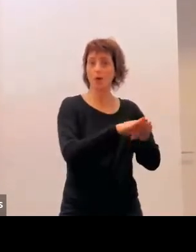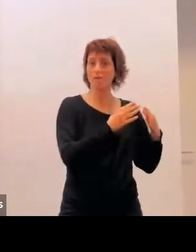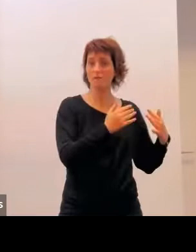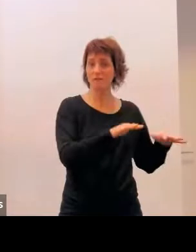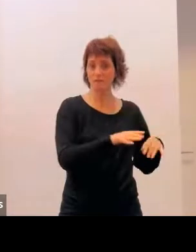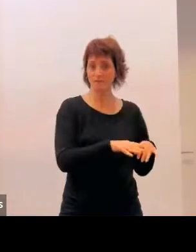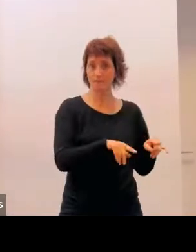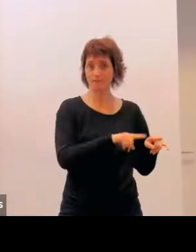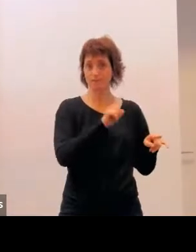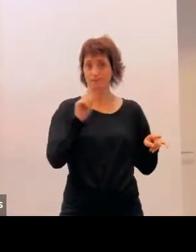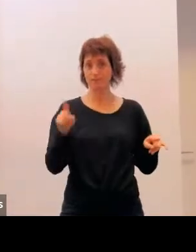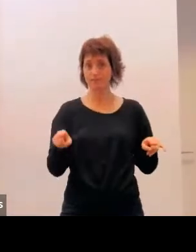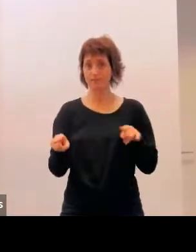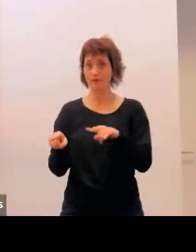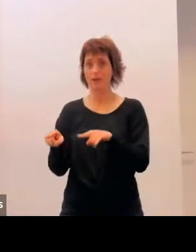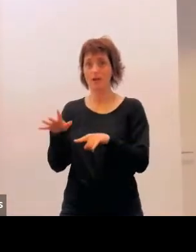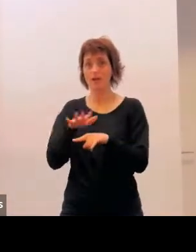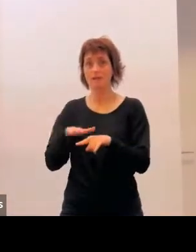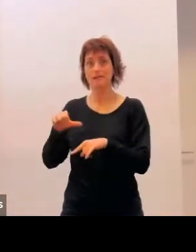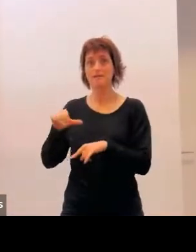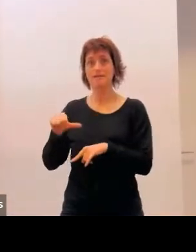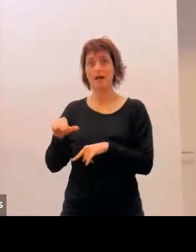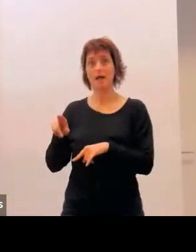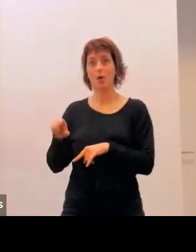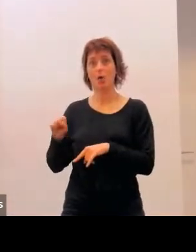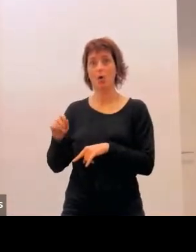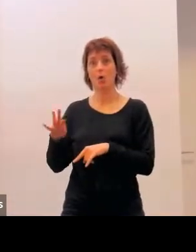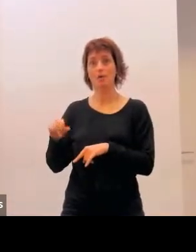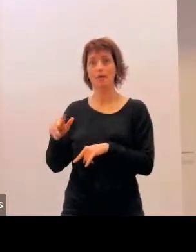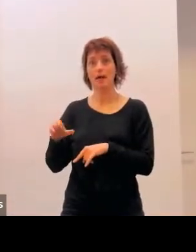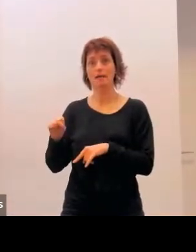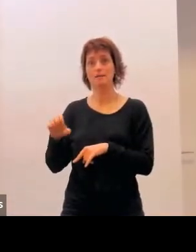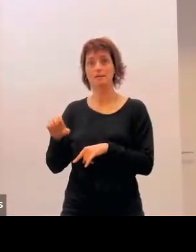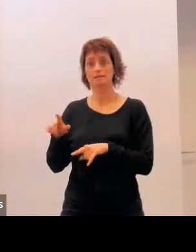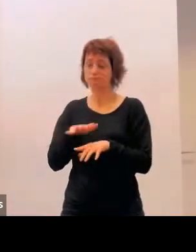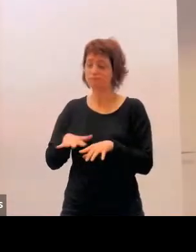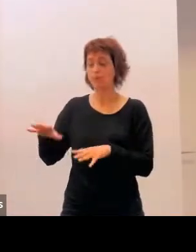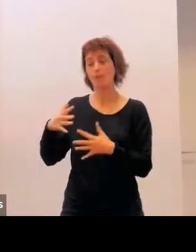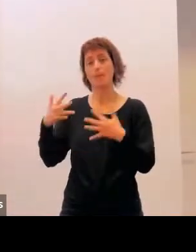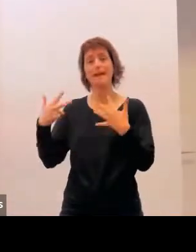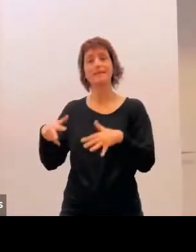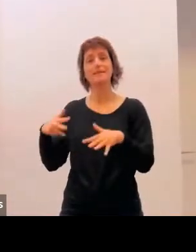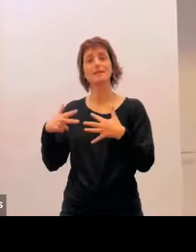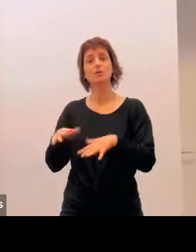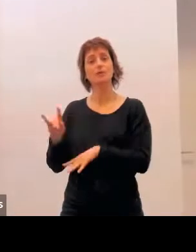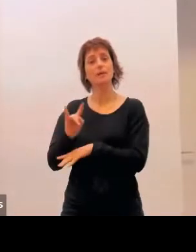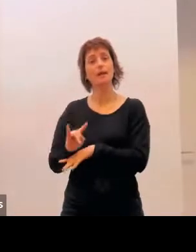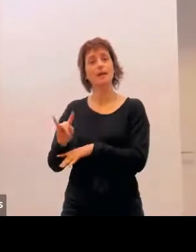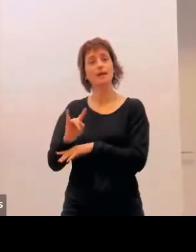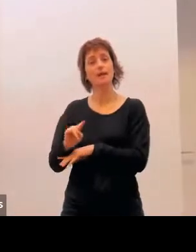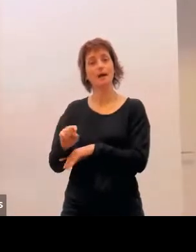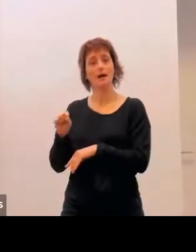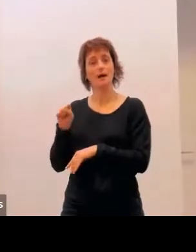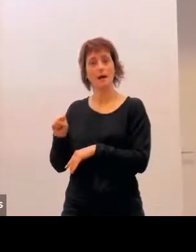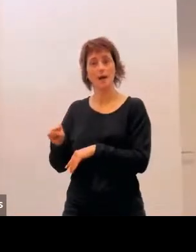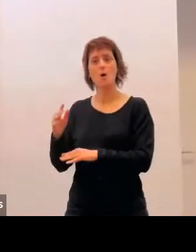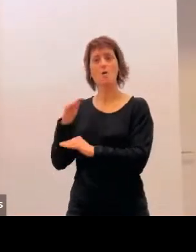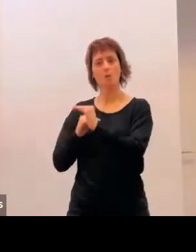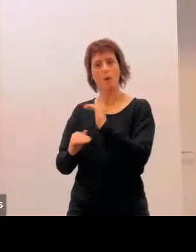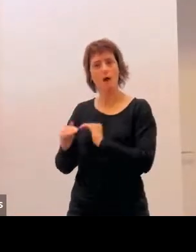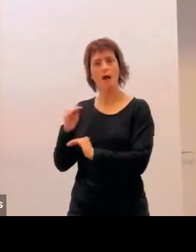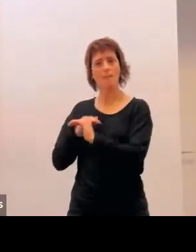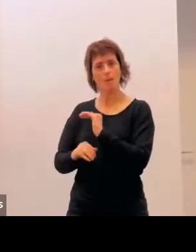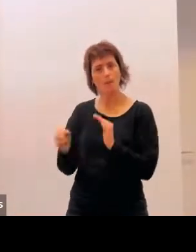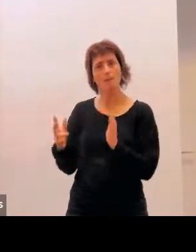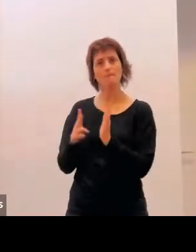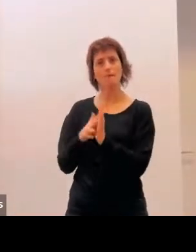ZAC d'Austrasie, d'un périmètre d'environ 18 hectares, beaucoup de programmes ont été